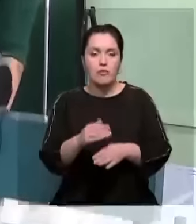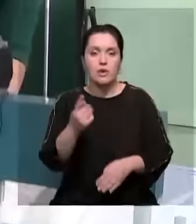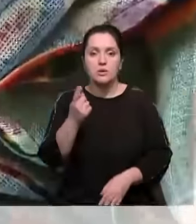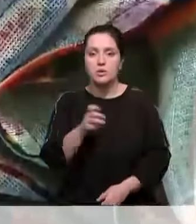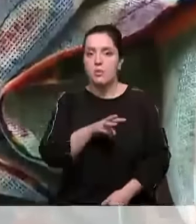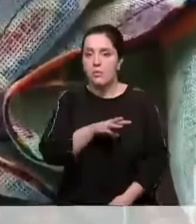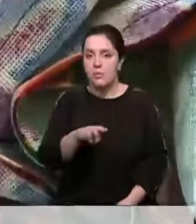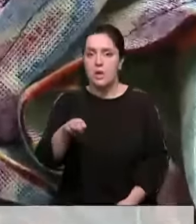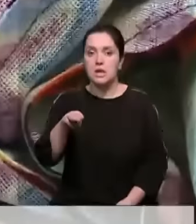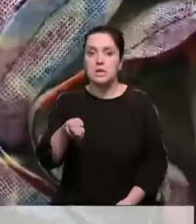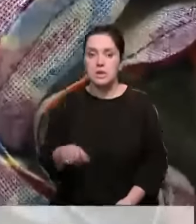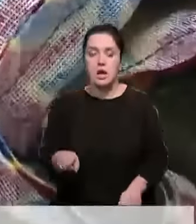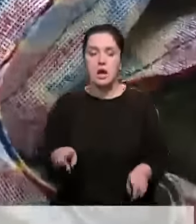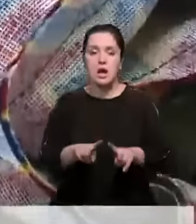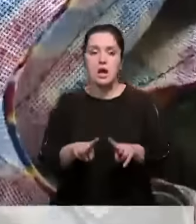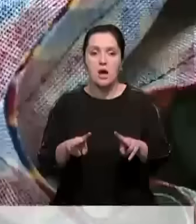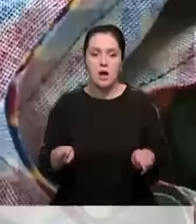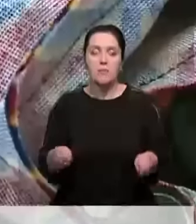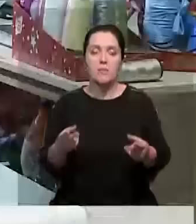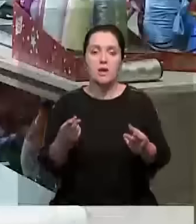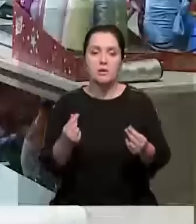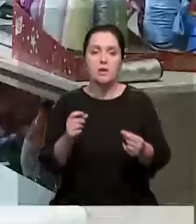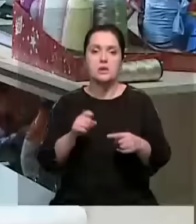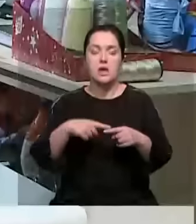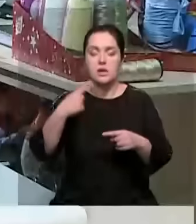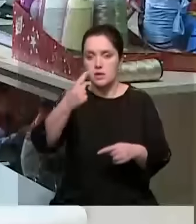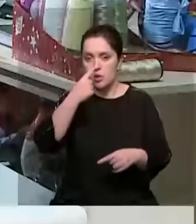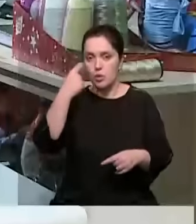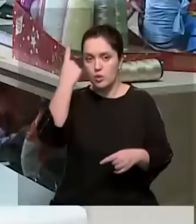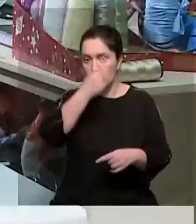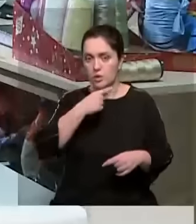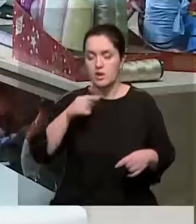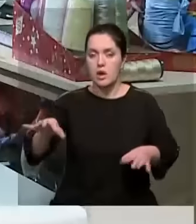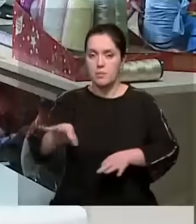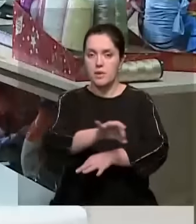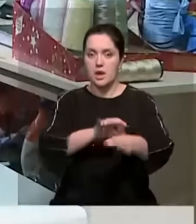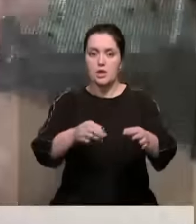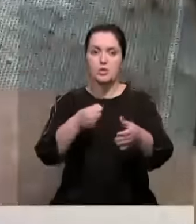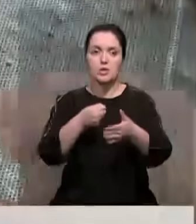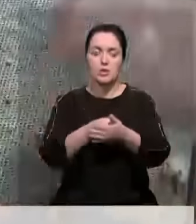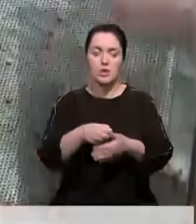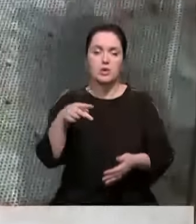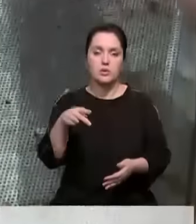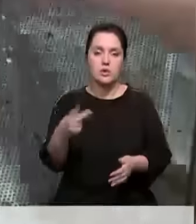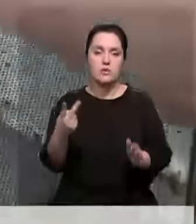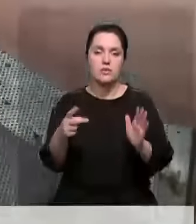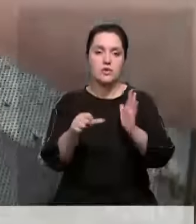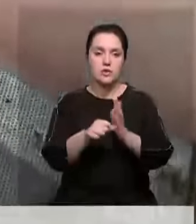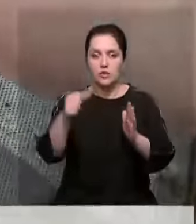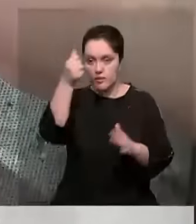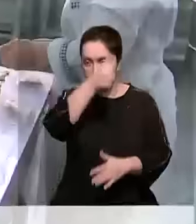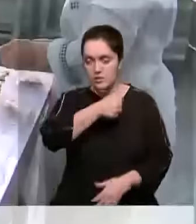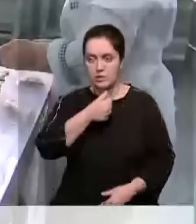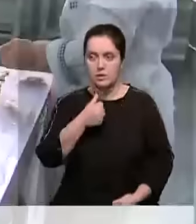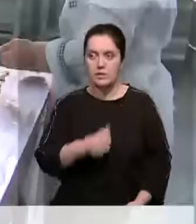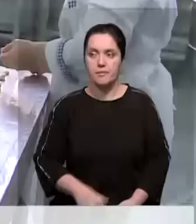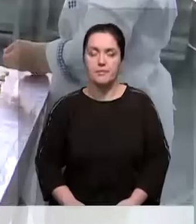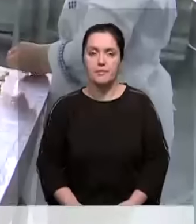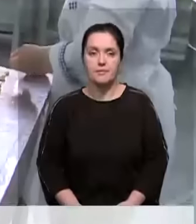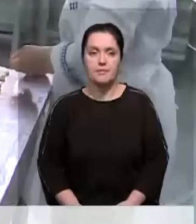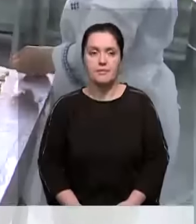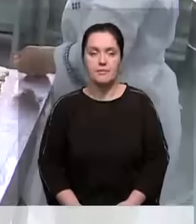миллионов тенге. Такую же сумму заложили и на следующий год. Проект рассчитан до 2026 года. Райхан Ташибаева,